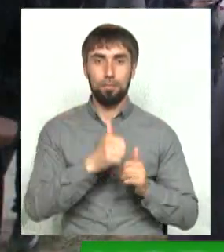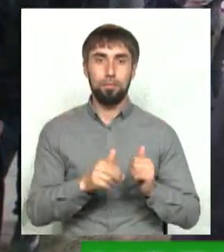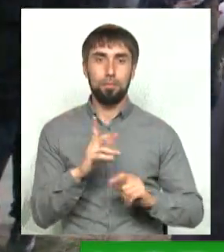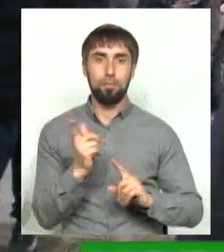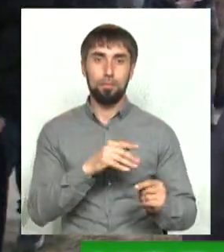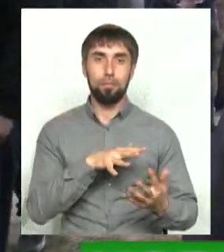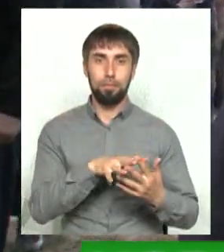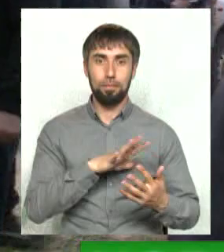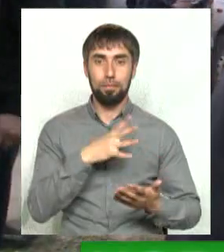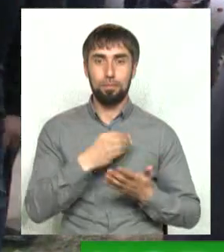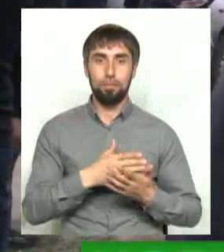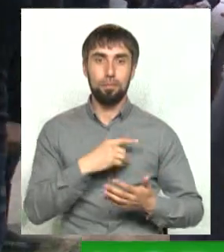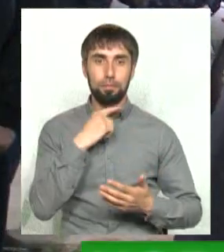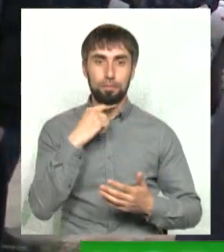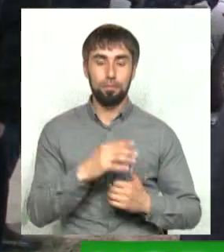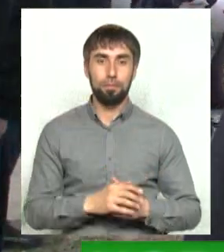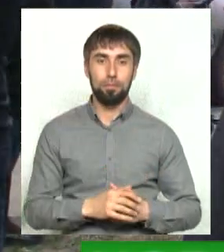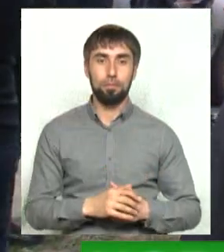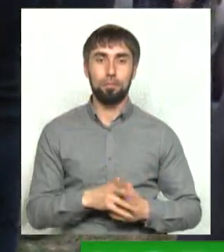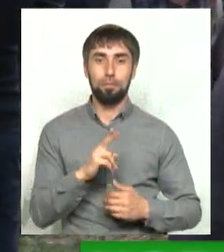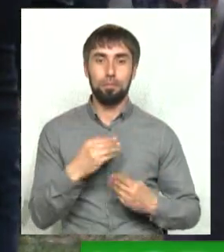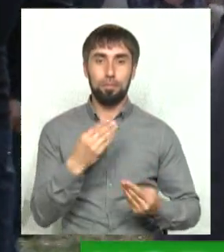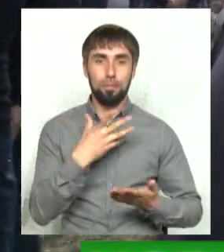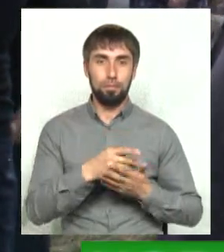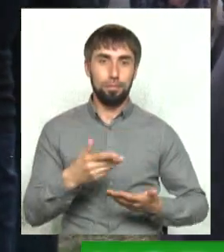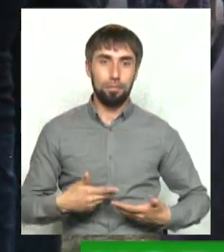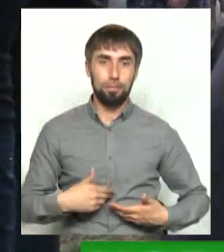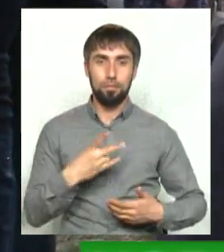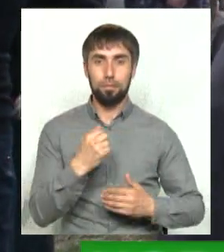фронт наших соотечественников, тех, кто отдал свои жизни